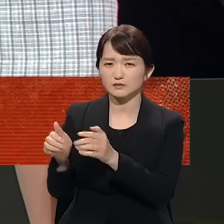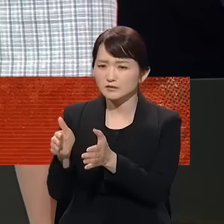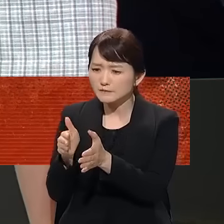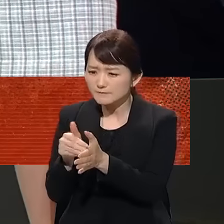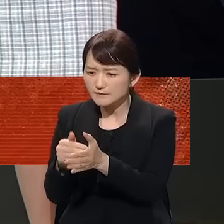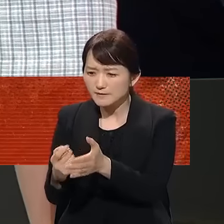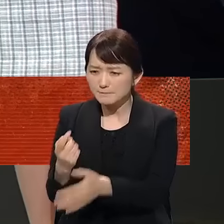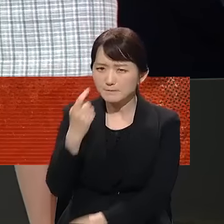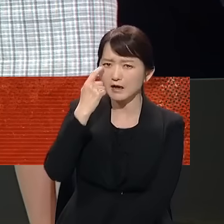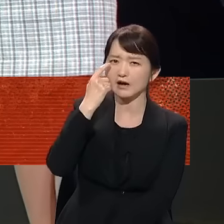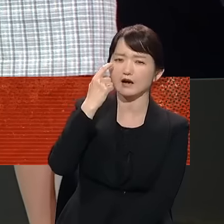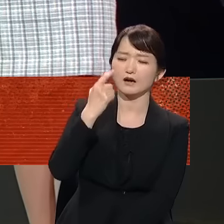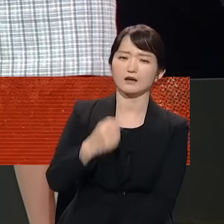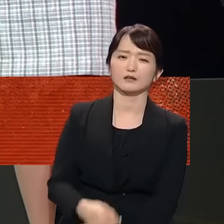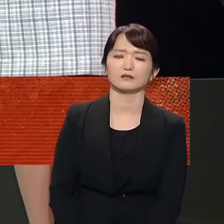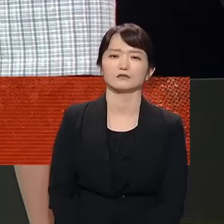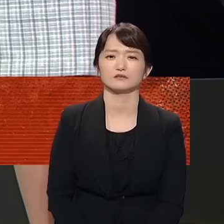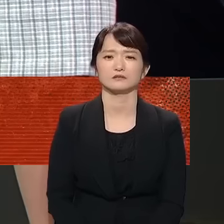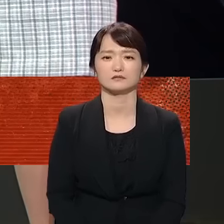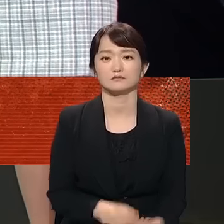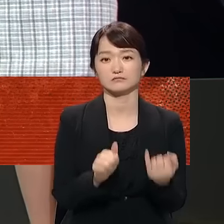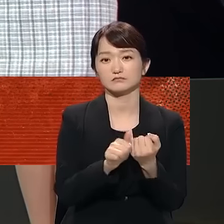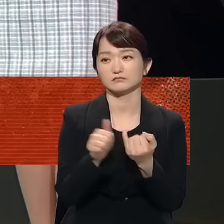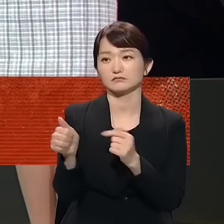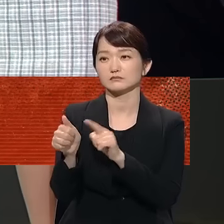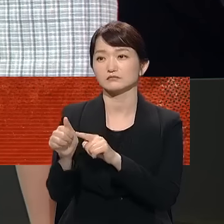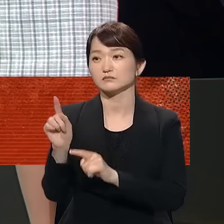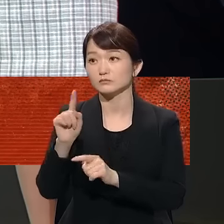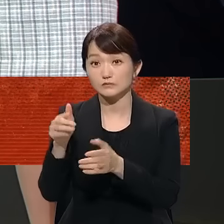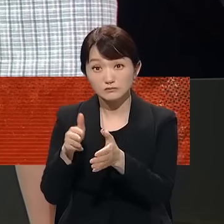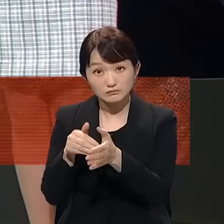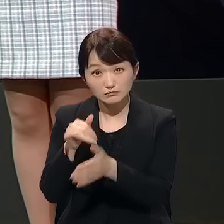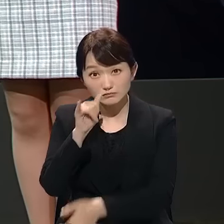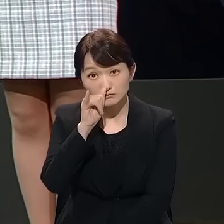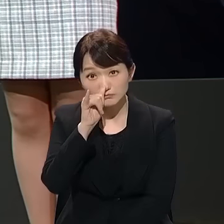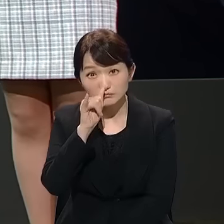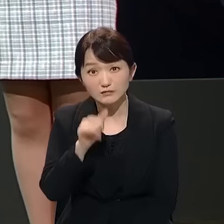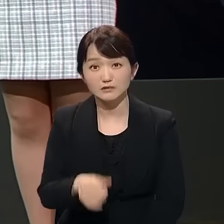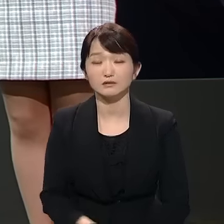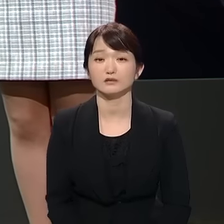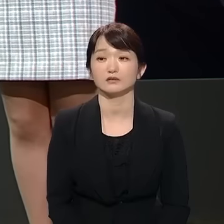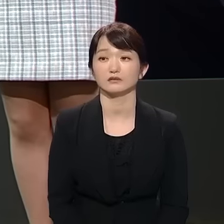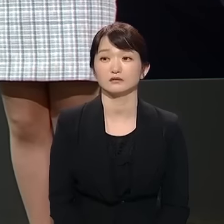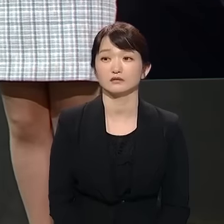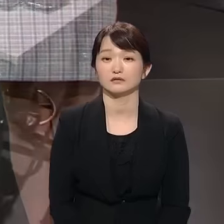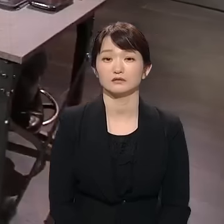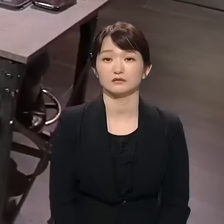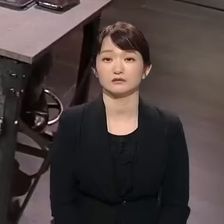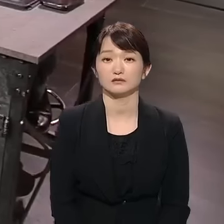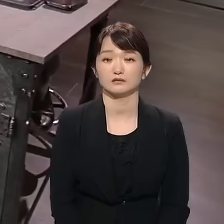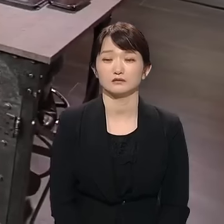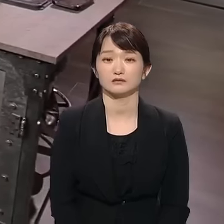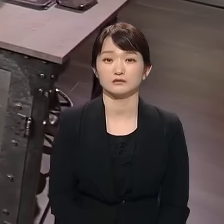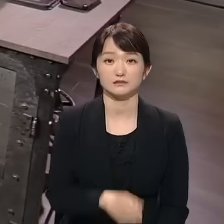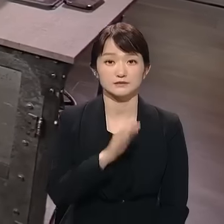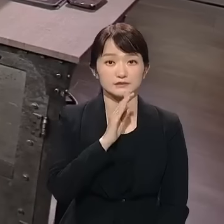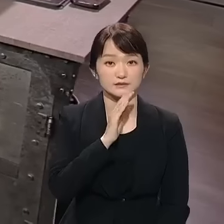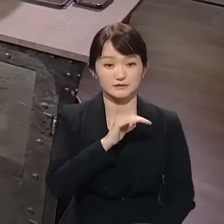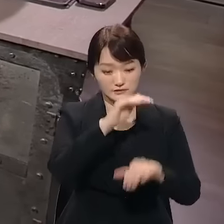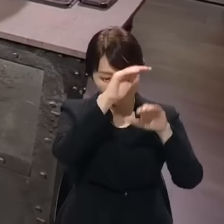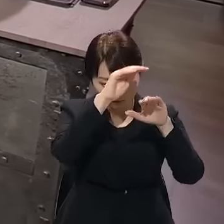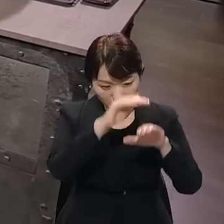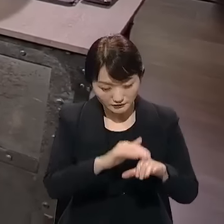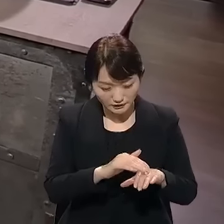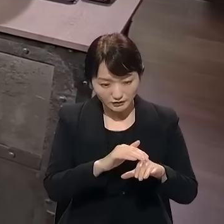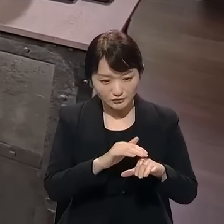비밀이 들통 났기 때문입니다 대체이 남편에게는 무슨 비밀이 있는 걸까요 자 실제 사연을 당사자